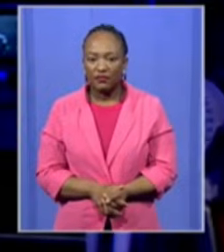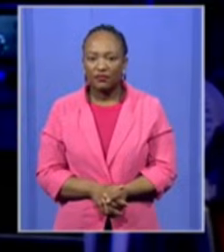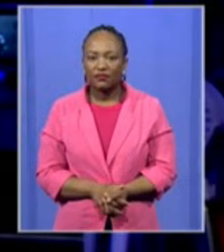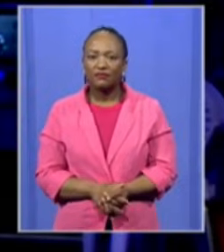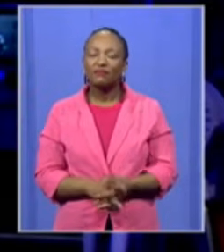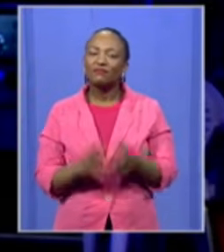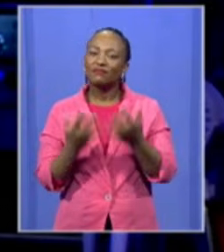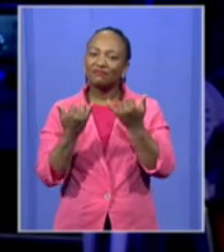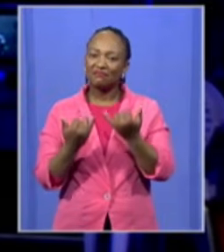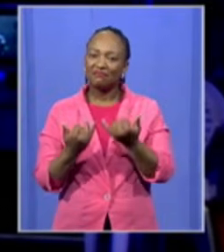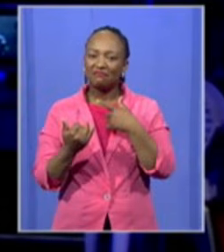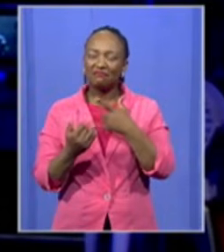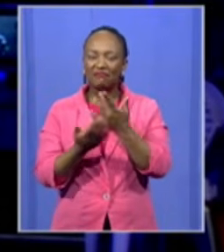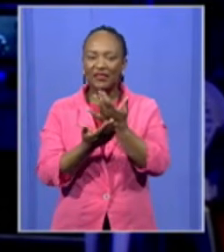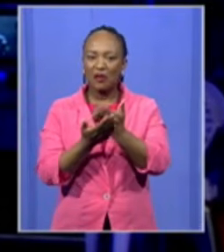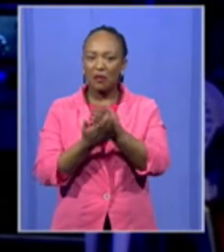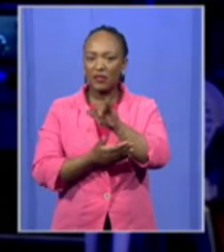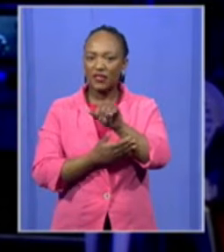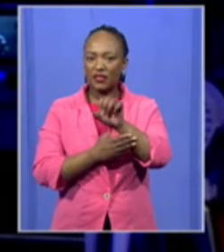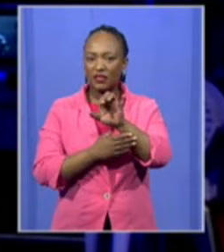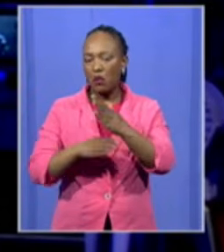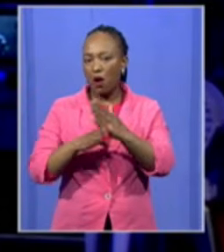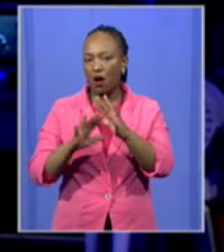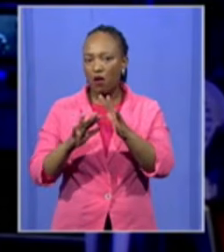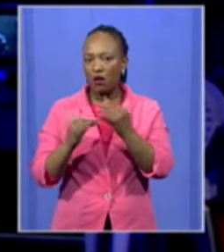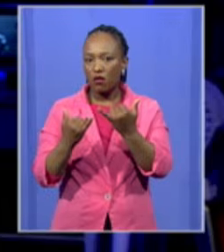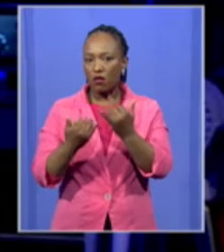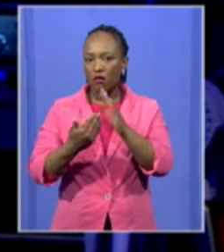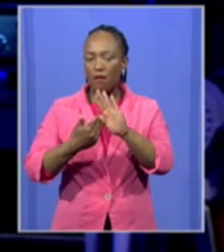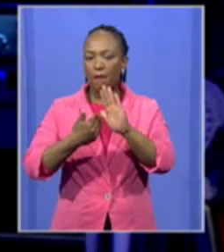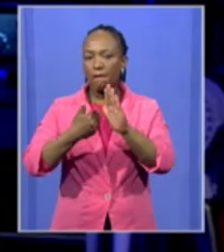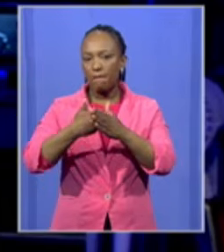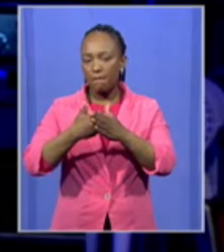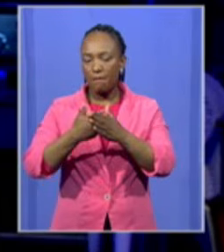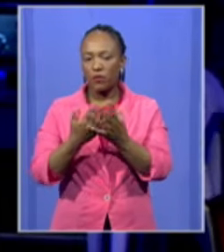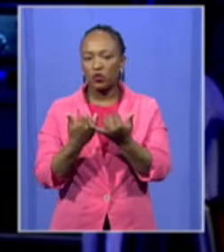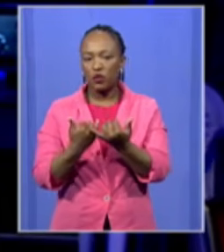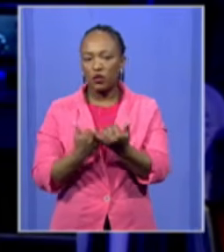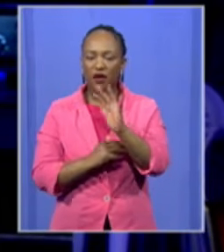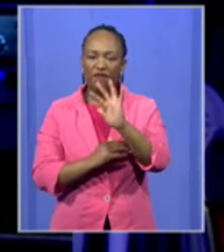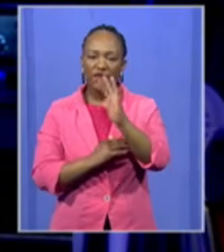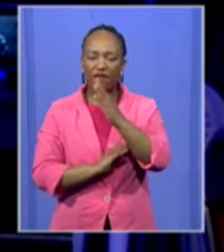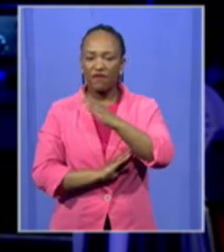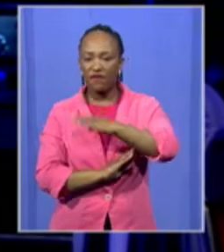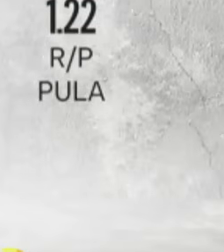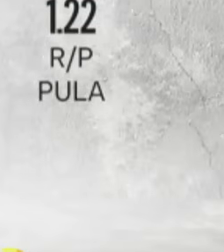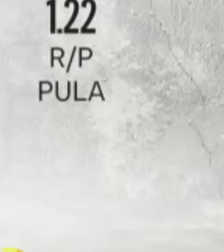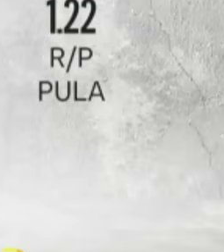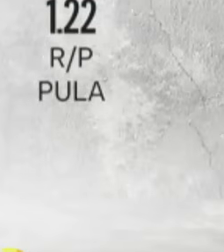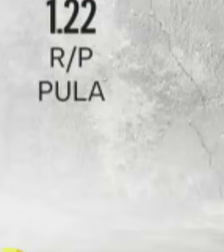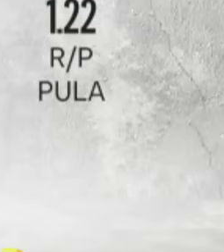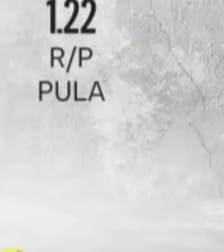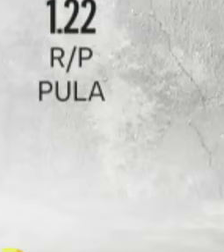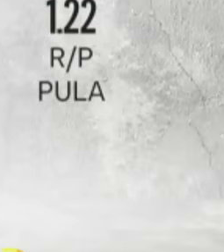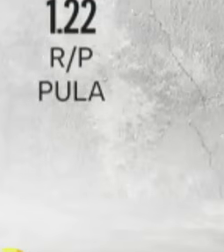Jwale ha re bone hore mebaraka e sebeditse jwang ha JSE e ne kwala horeng ya bohlano